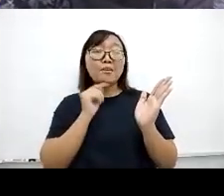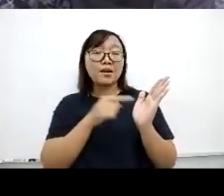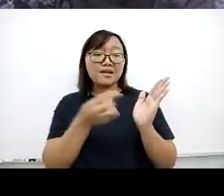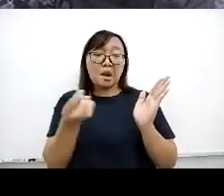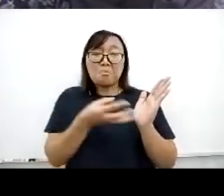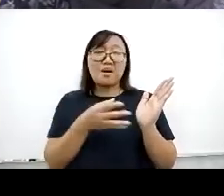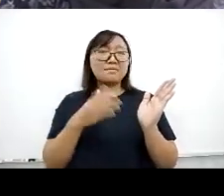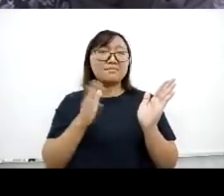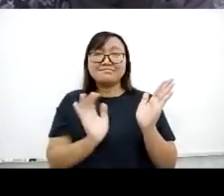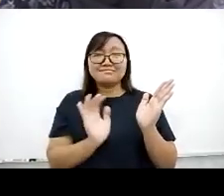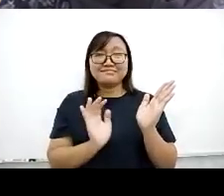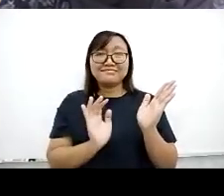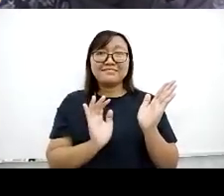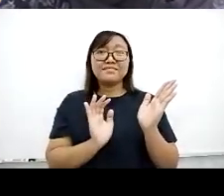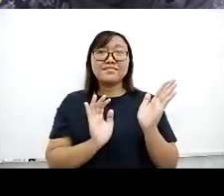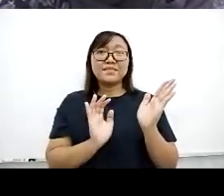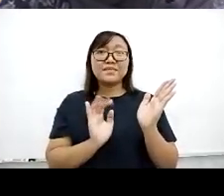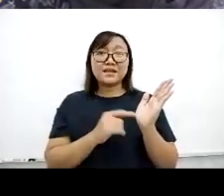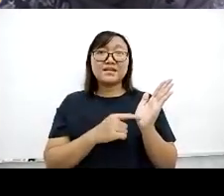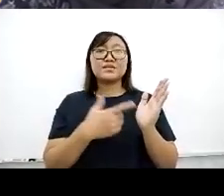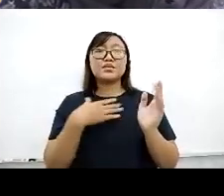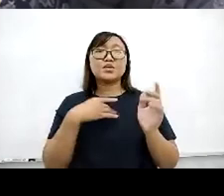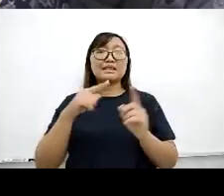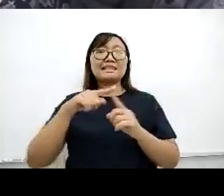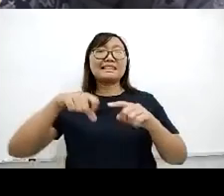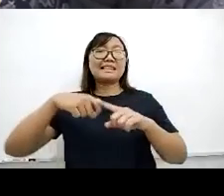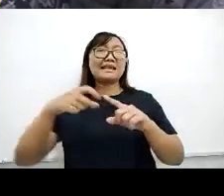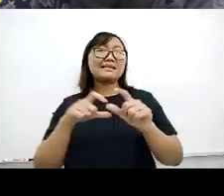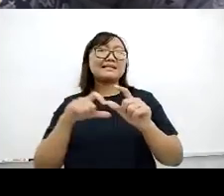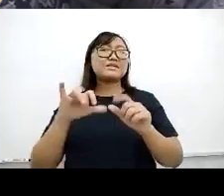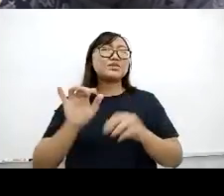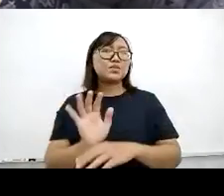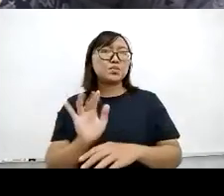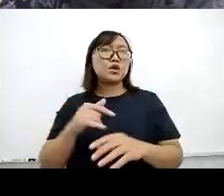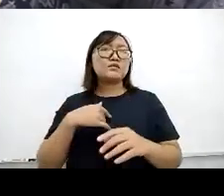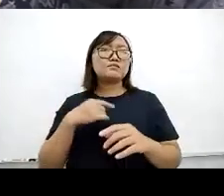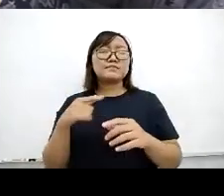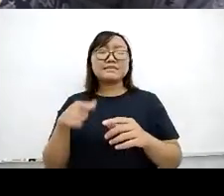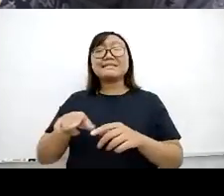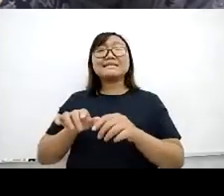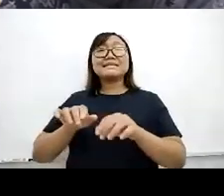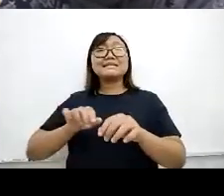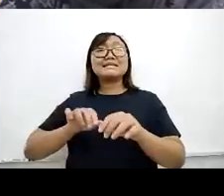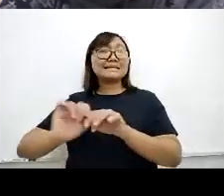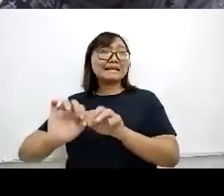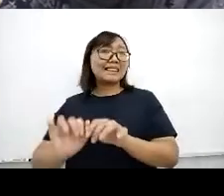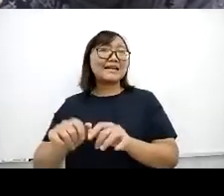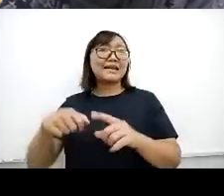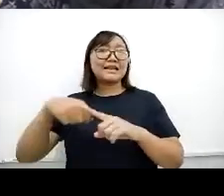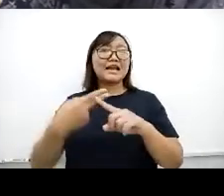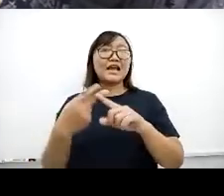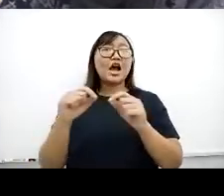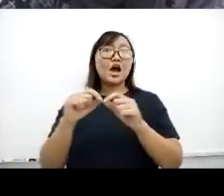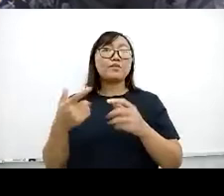mudah dan kemudian pada aspek non-teknis ini saat ini sedang banyak pihak juga sedang melakukan sosialisasi dan